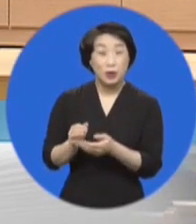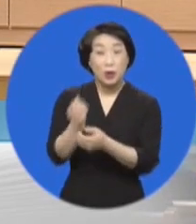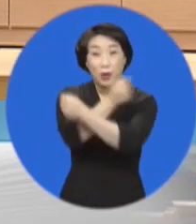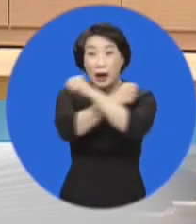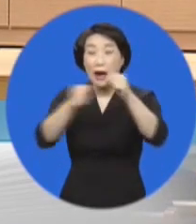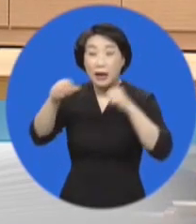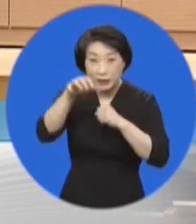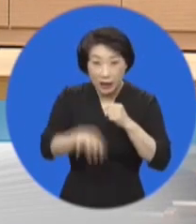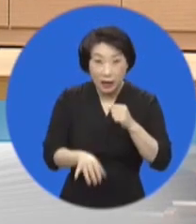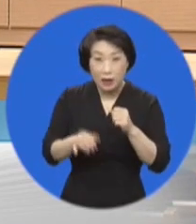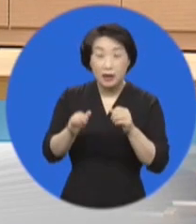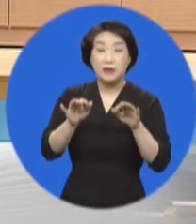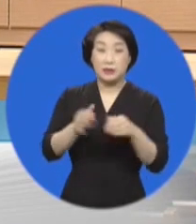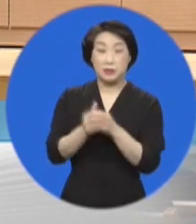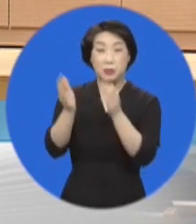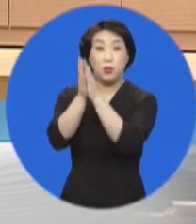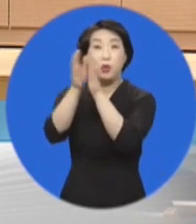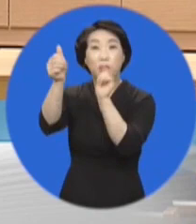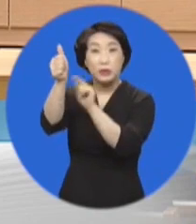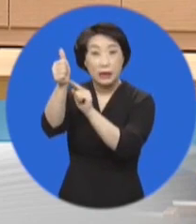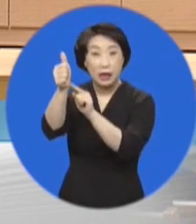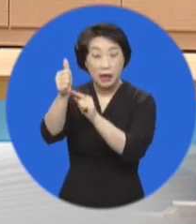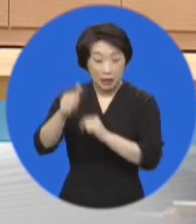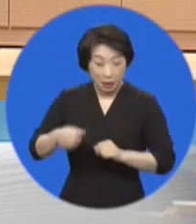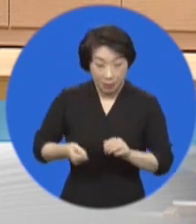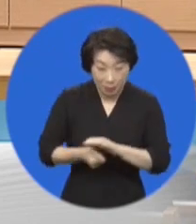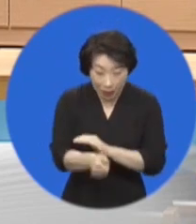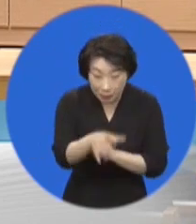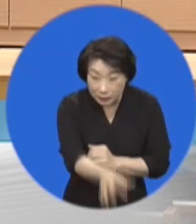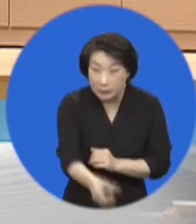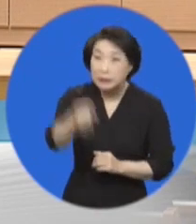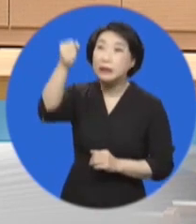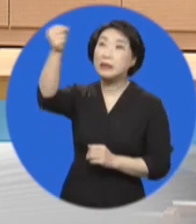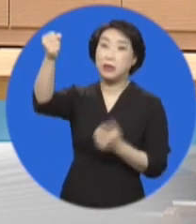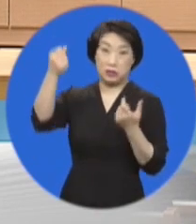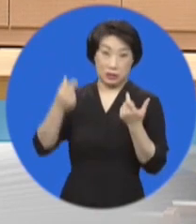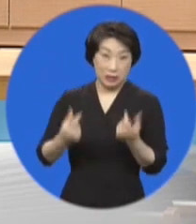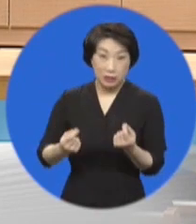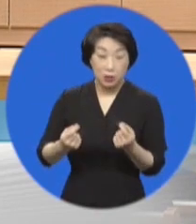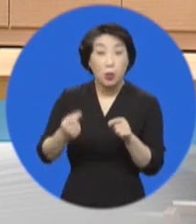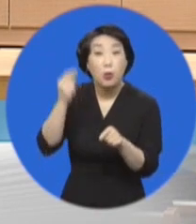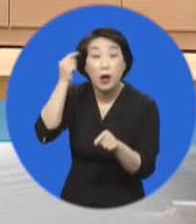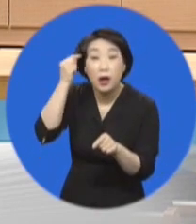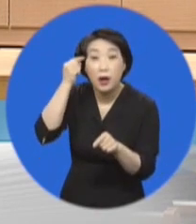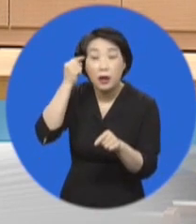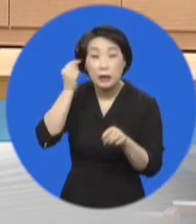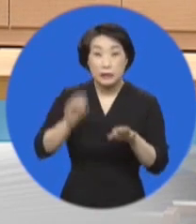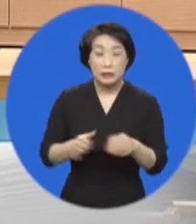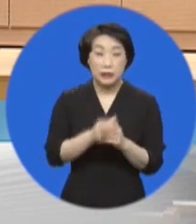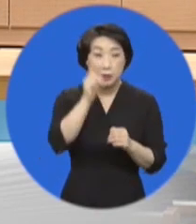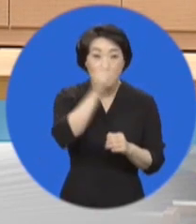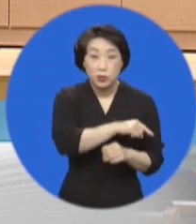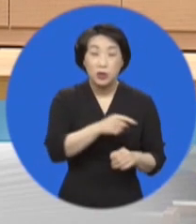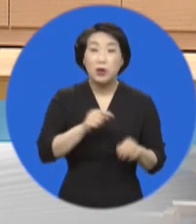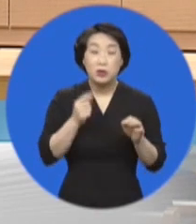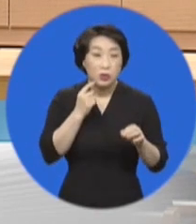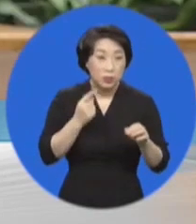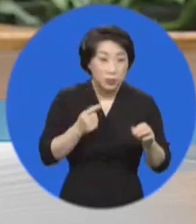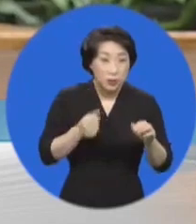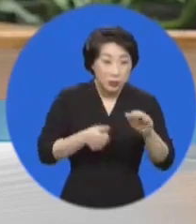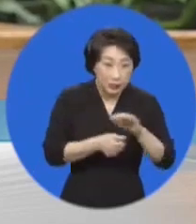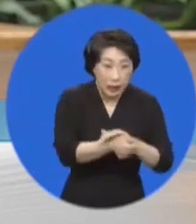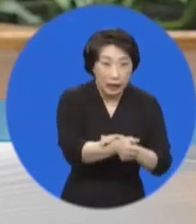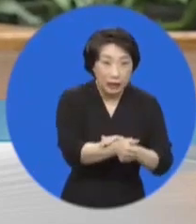광야에서 모세가 뱀을 들였대요. 왜 들었느냐? 이 못된 놈의 불독사들이